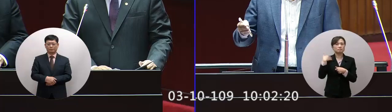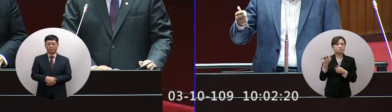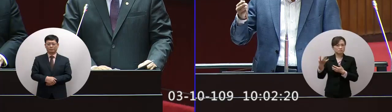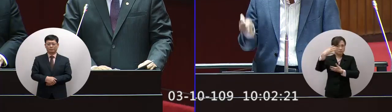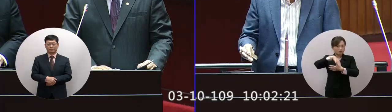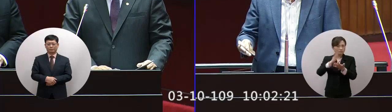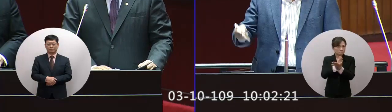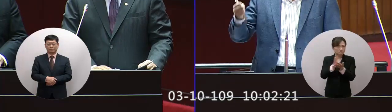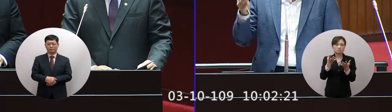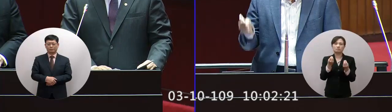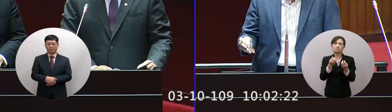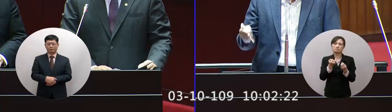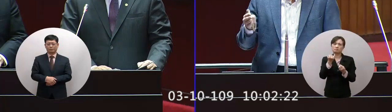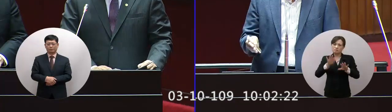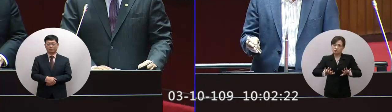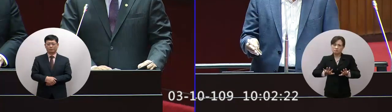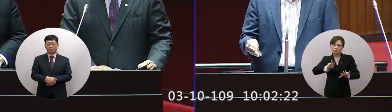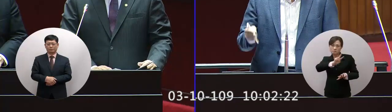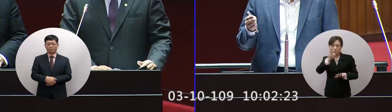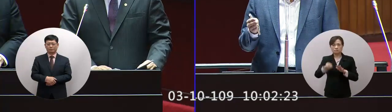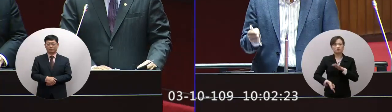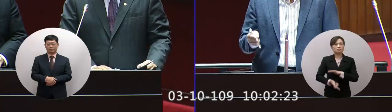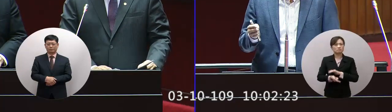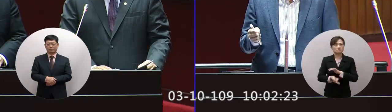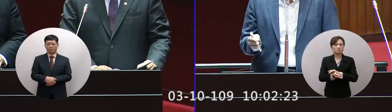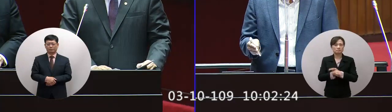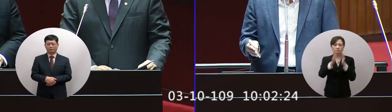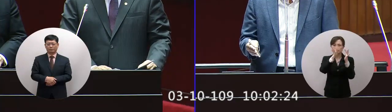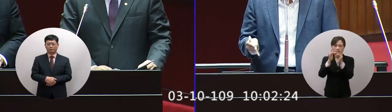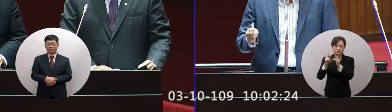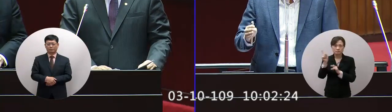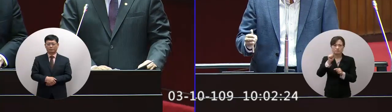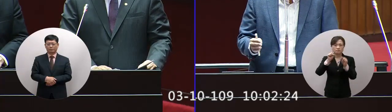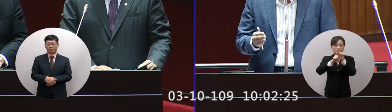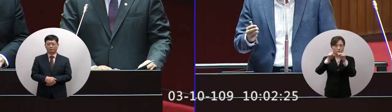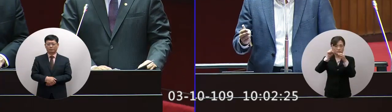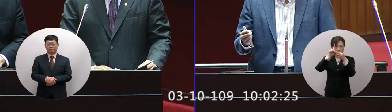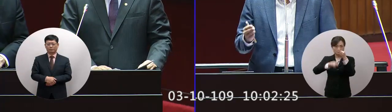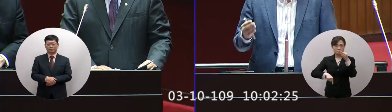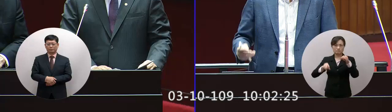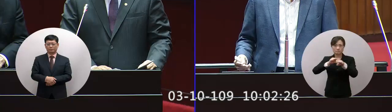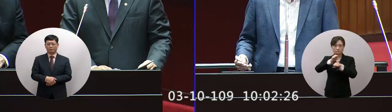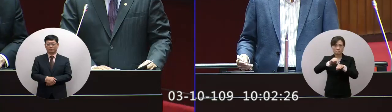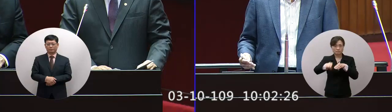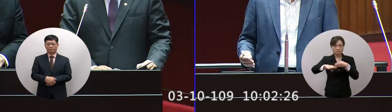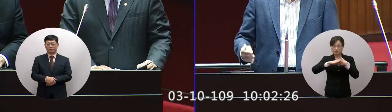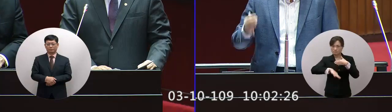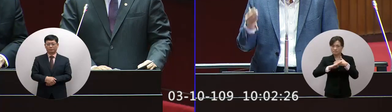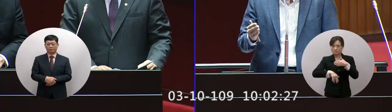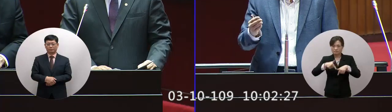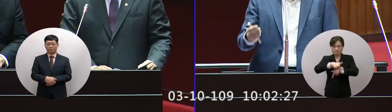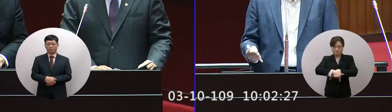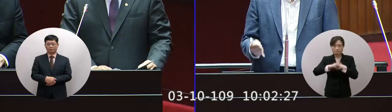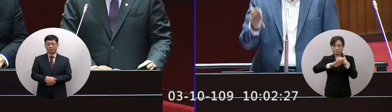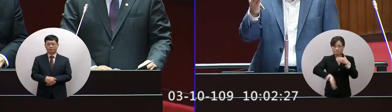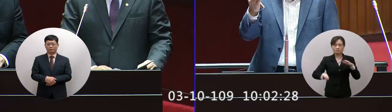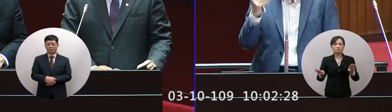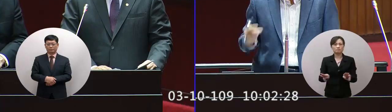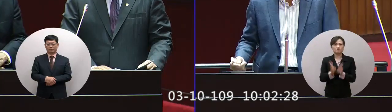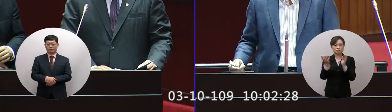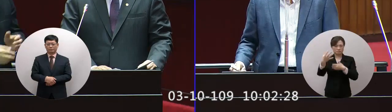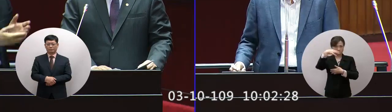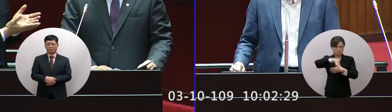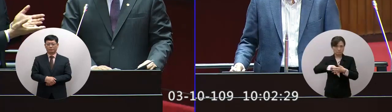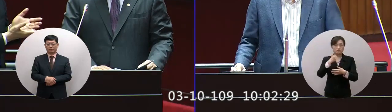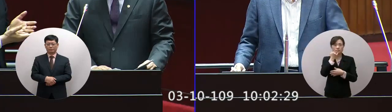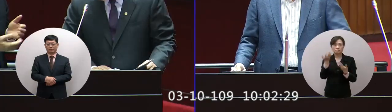够尽速把欠缺的中丰交流道向南的这部分把它启动，